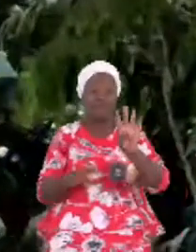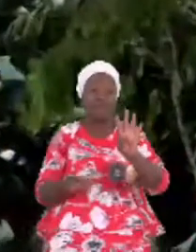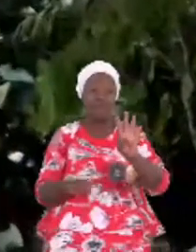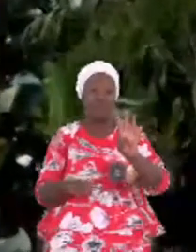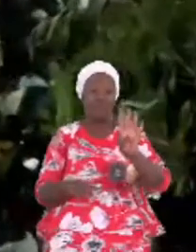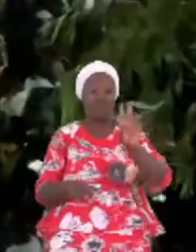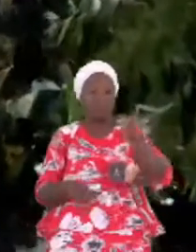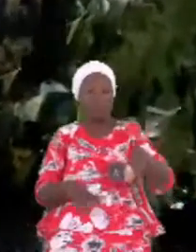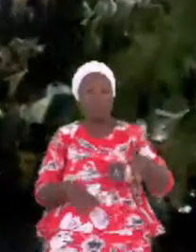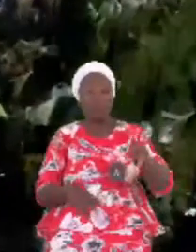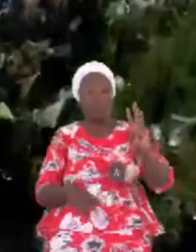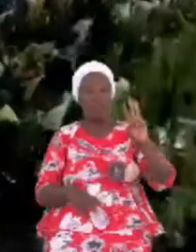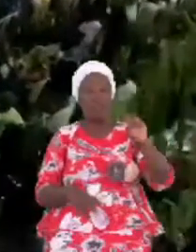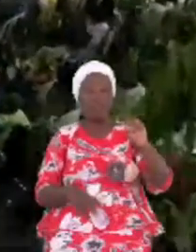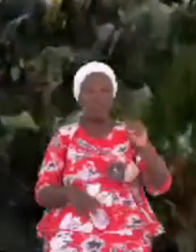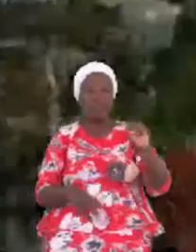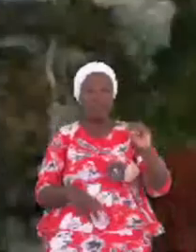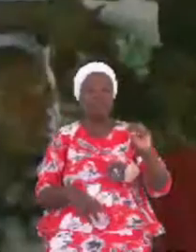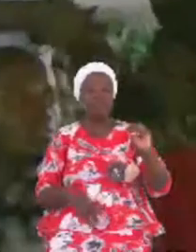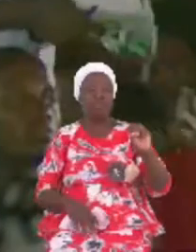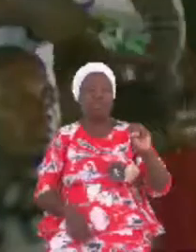16 heures.